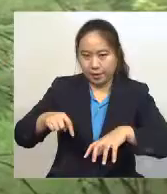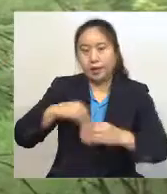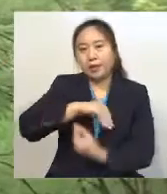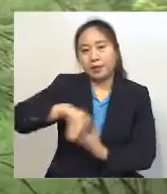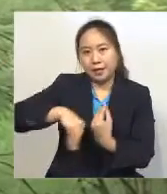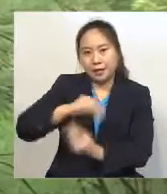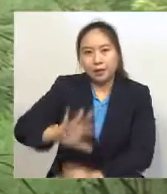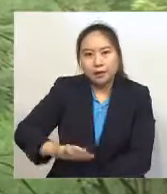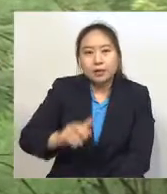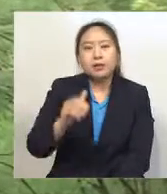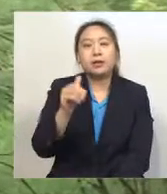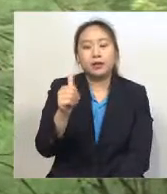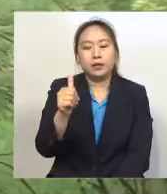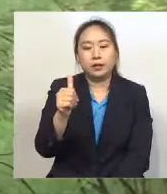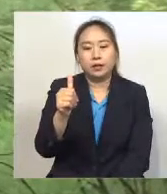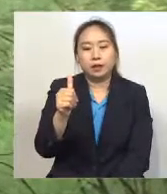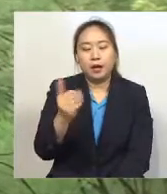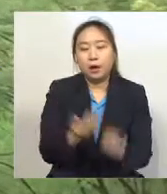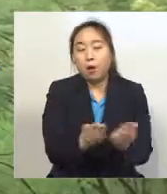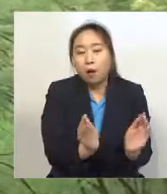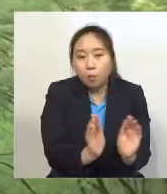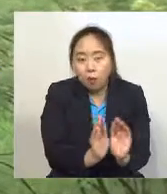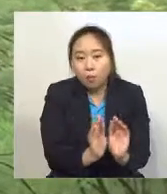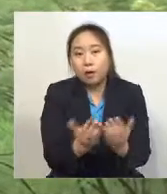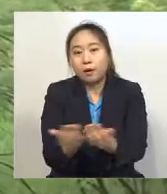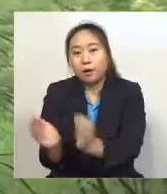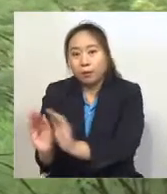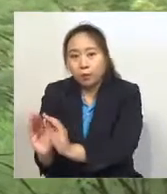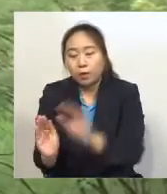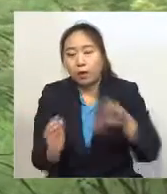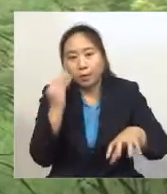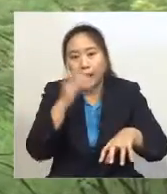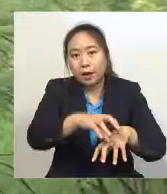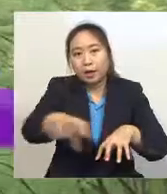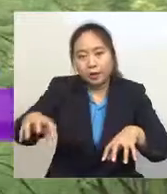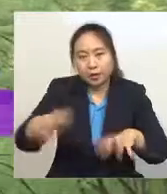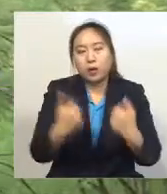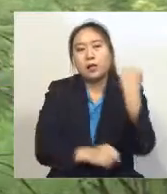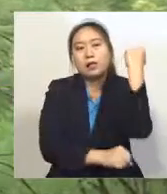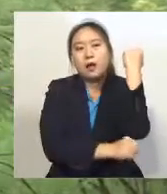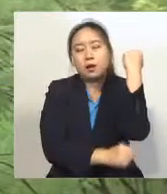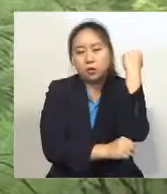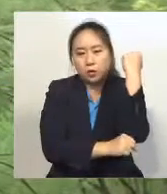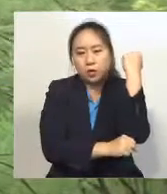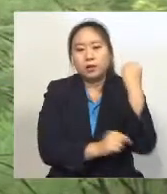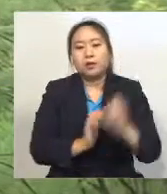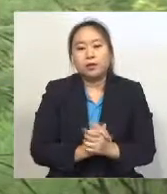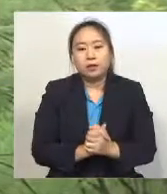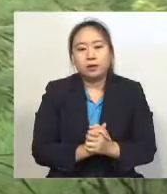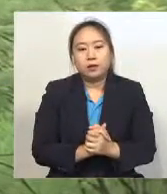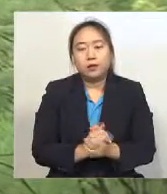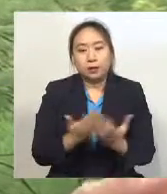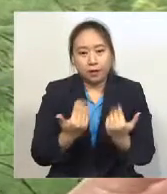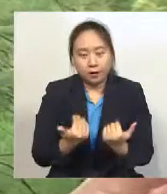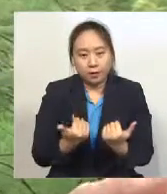ที่ดีขึ้นแล้วก็ครัวเรือนแต่ละครัวเรือนตะกี้ก็ยากจนอยู่พอมีการขุดลอก